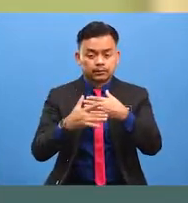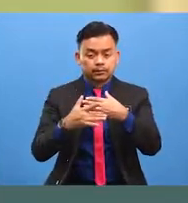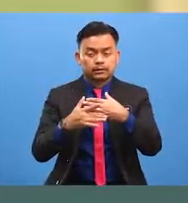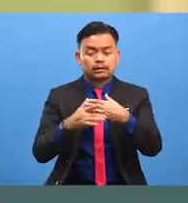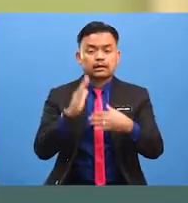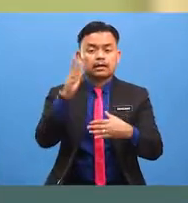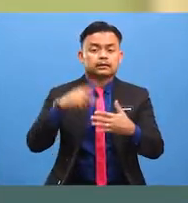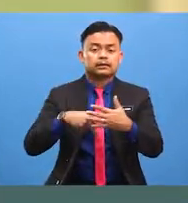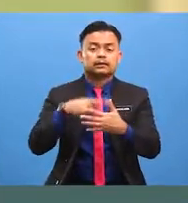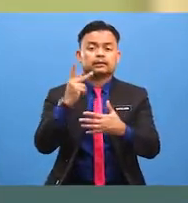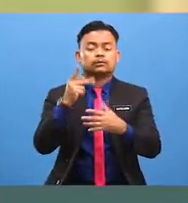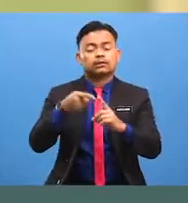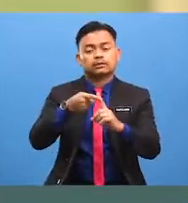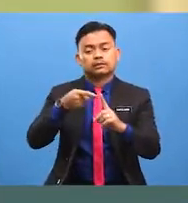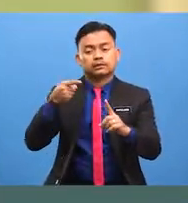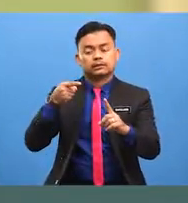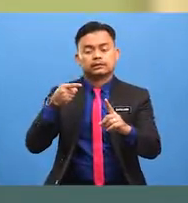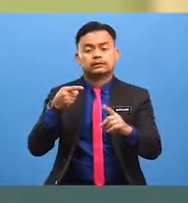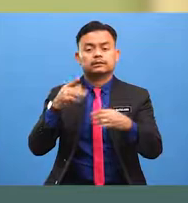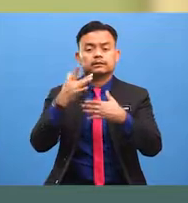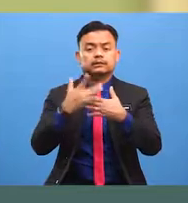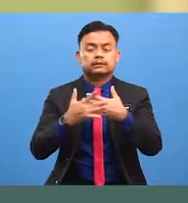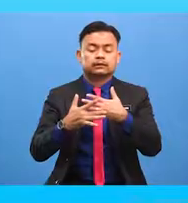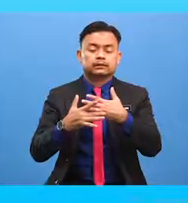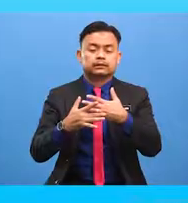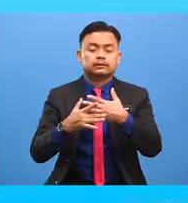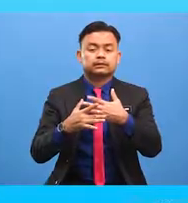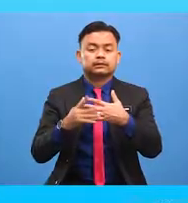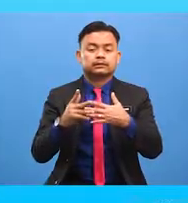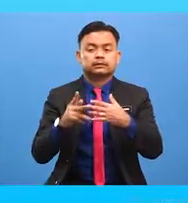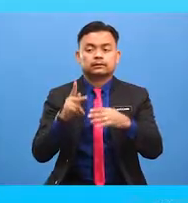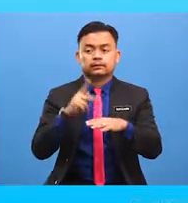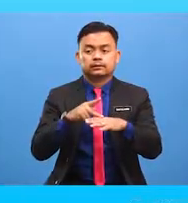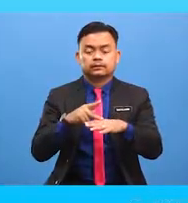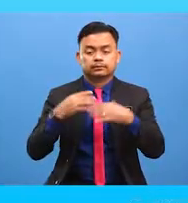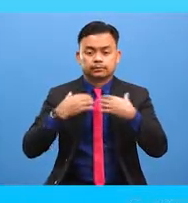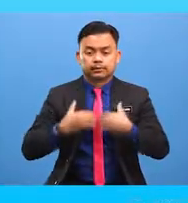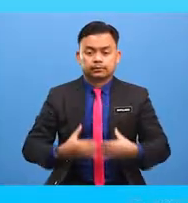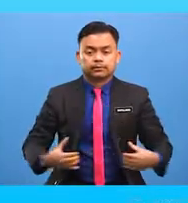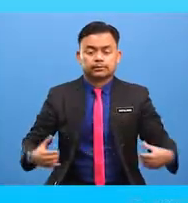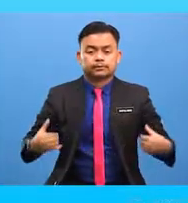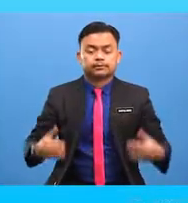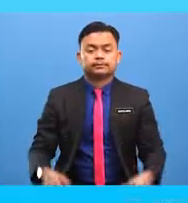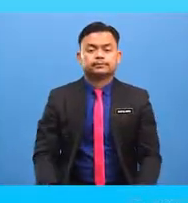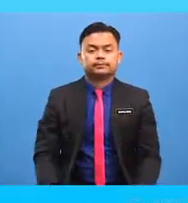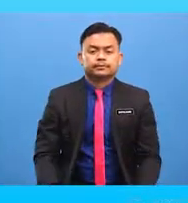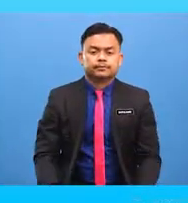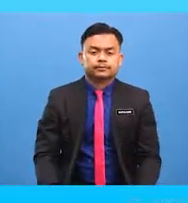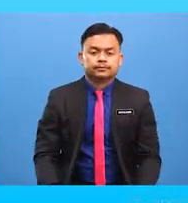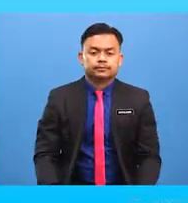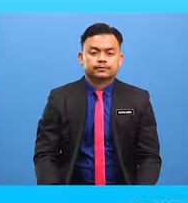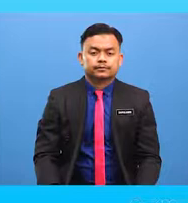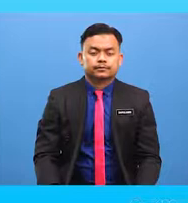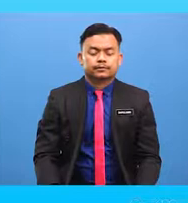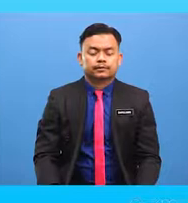keluar daripada salur darah ke dalam paru-paru. Mudah saja. Mungkin video ini